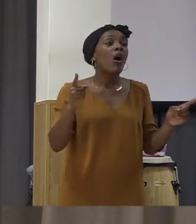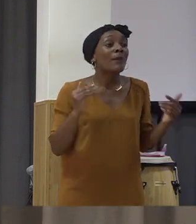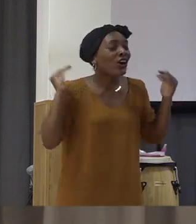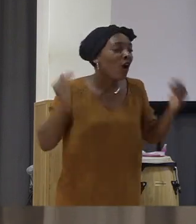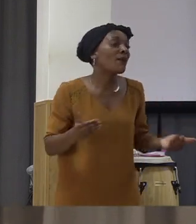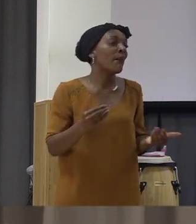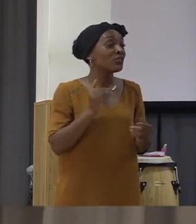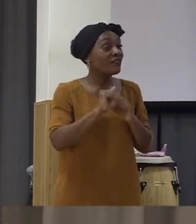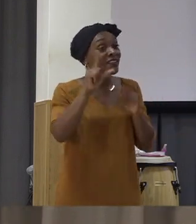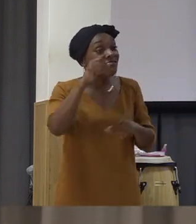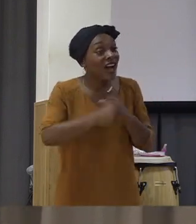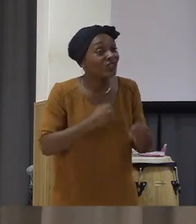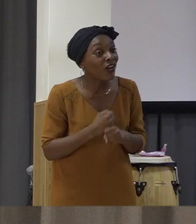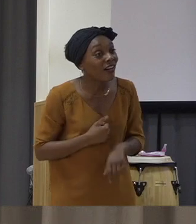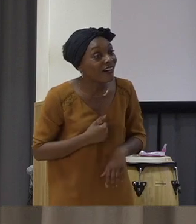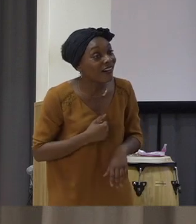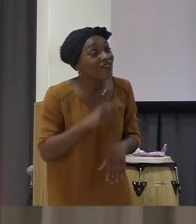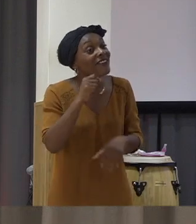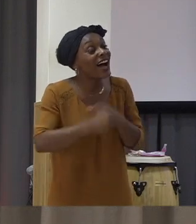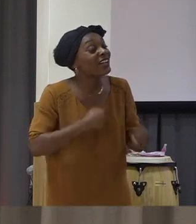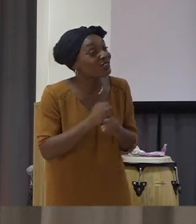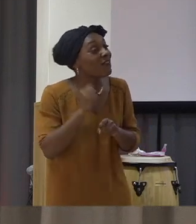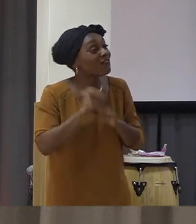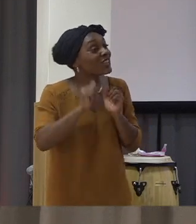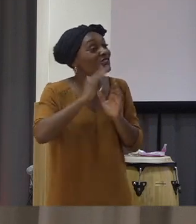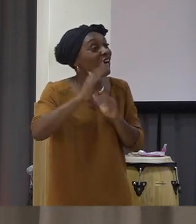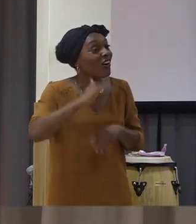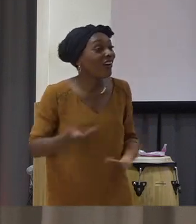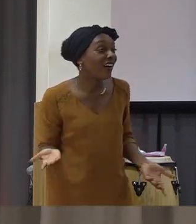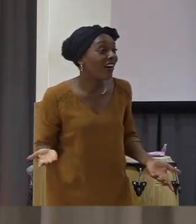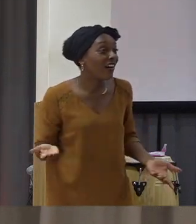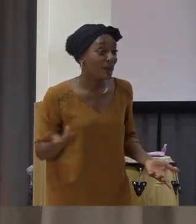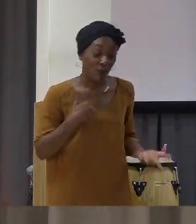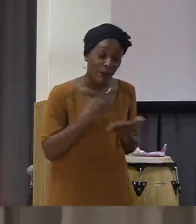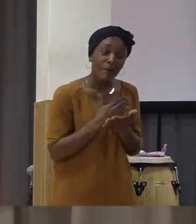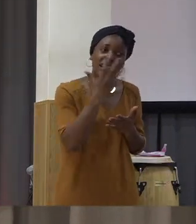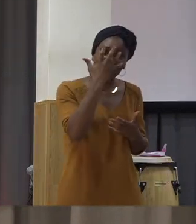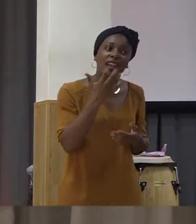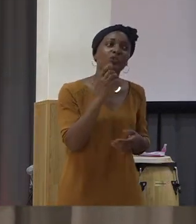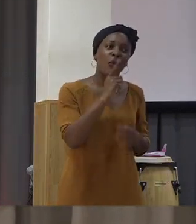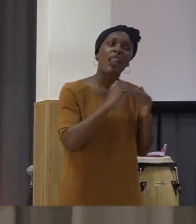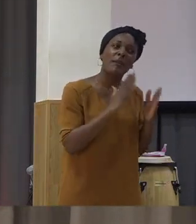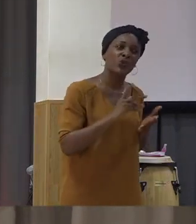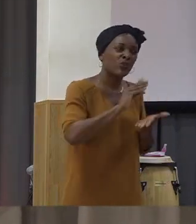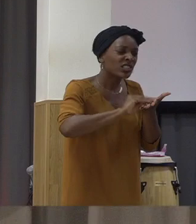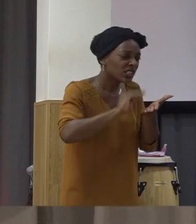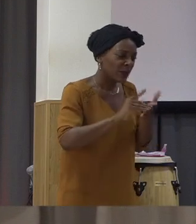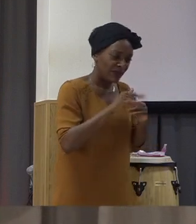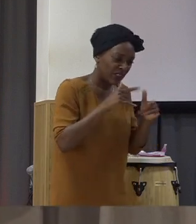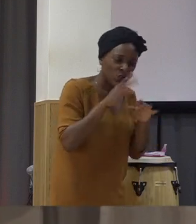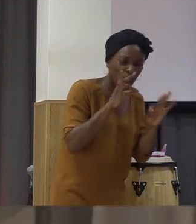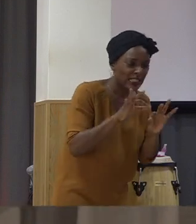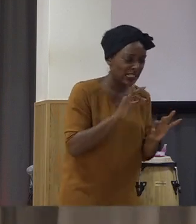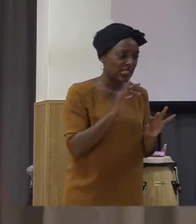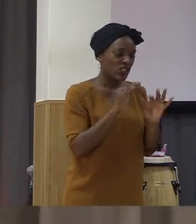l'ai fait pendant 20 ans, vous vous rendez compte? Donc j'ai fait chanter et je me préparais sérieusement, j'ai trié mes chants, les chants pour